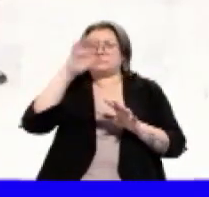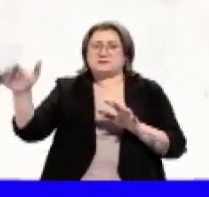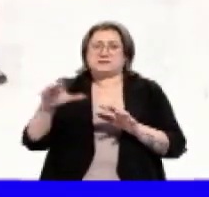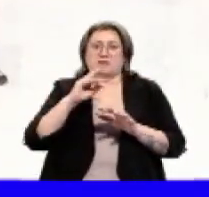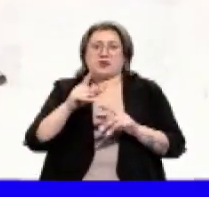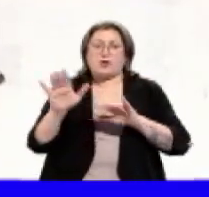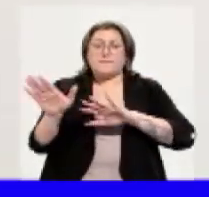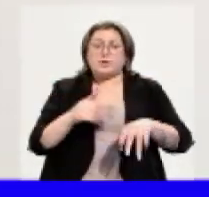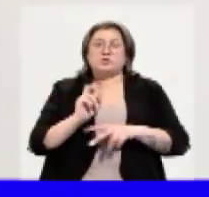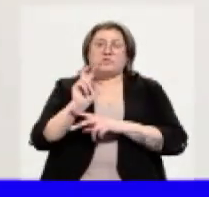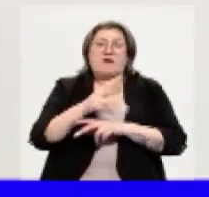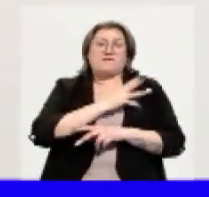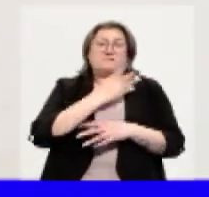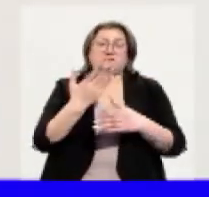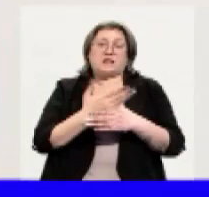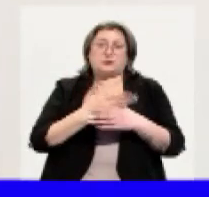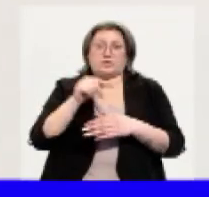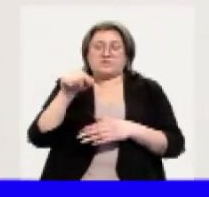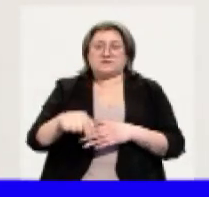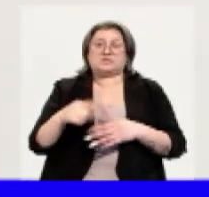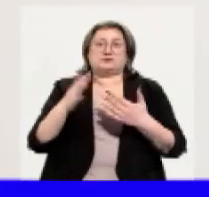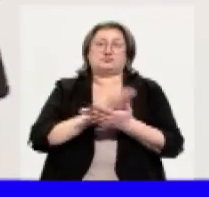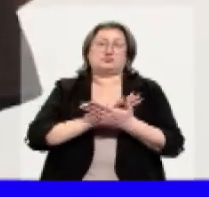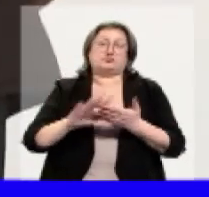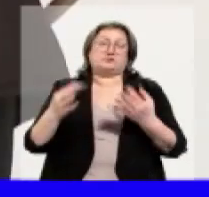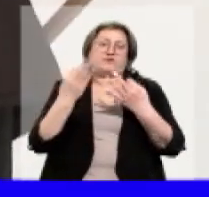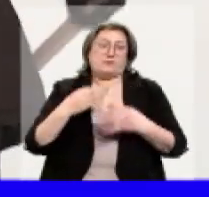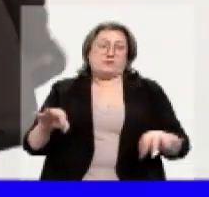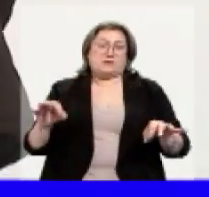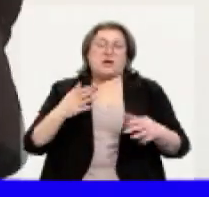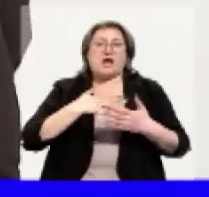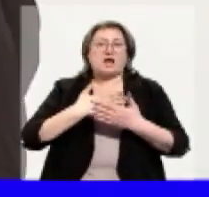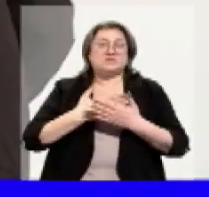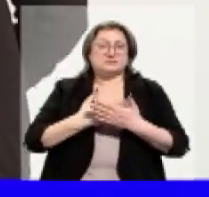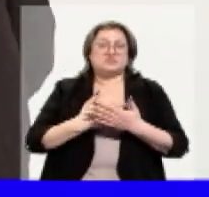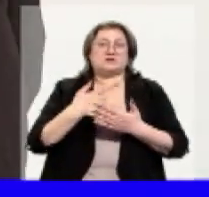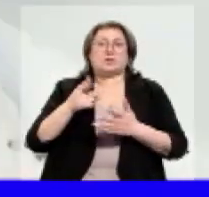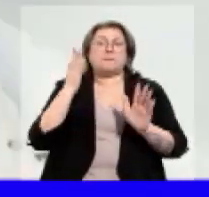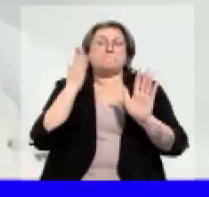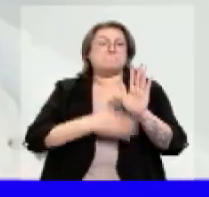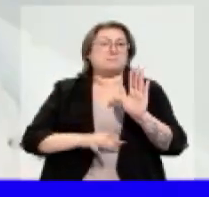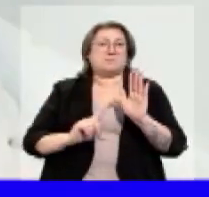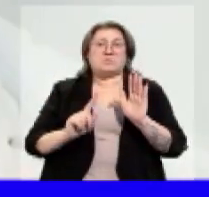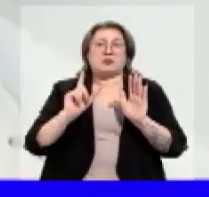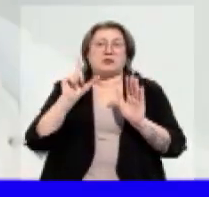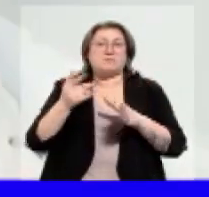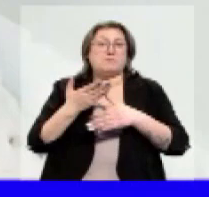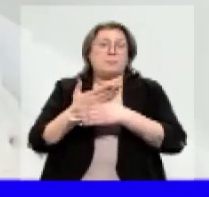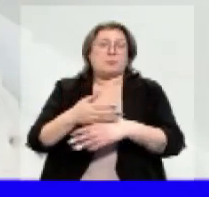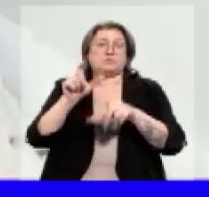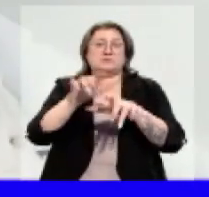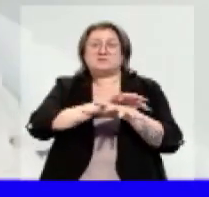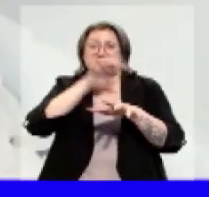снегом. Но после визита волонтеров здесь стало чисто и просторно. Активисты, что не проходят мимо утопающих в